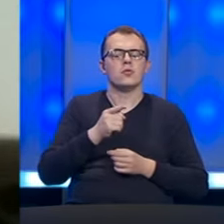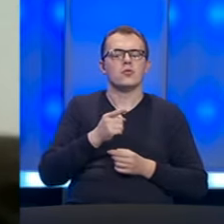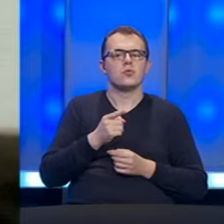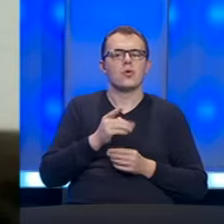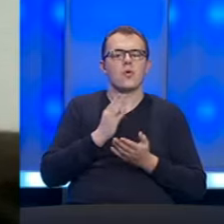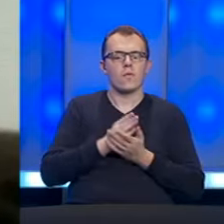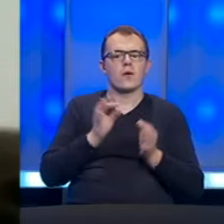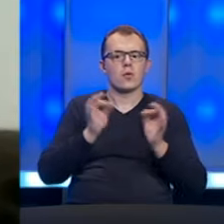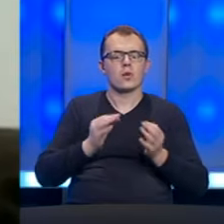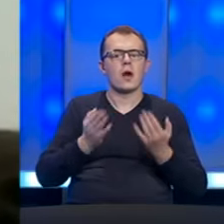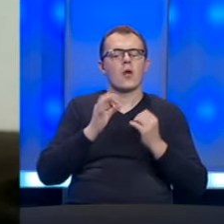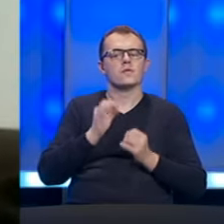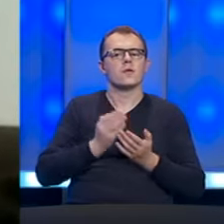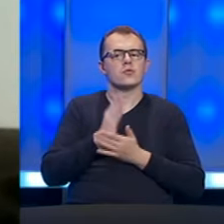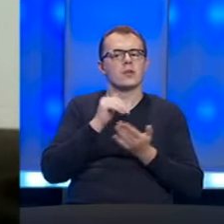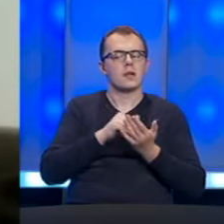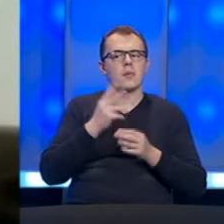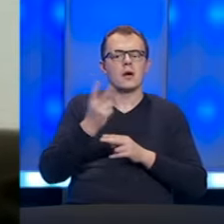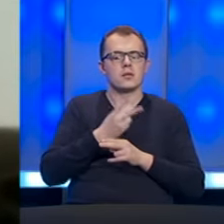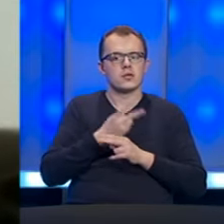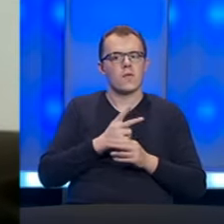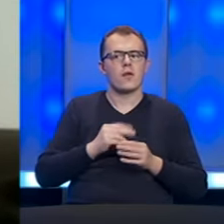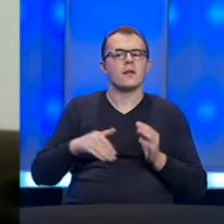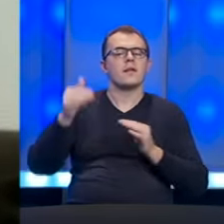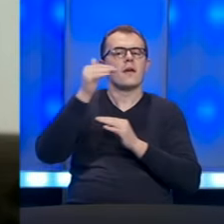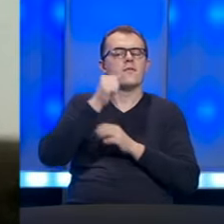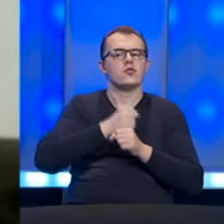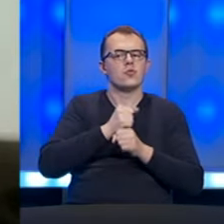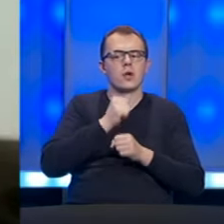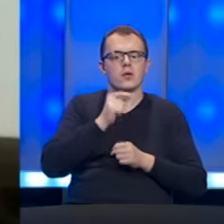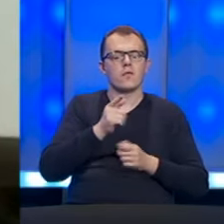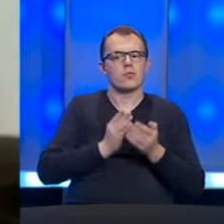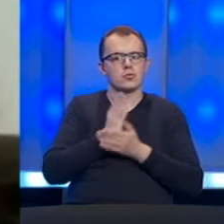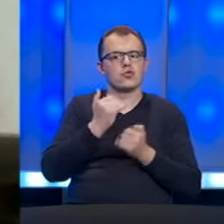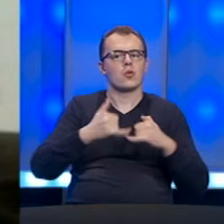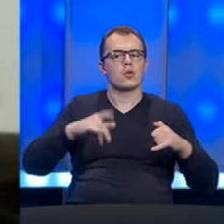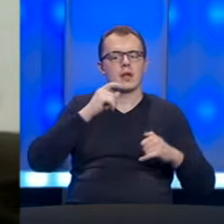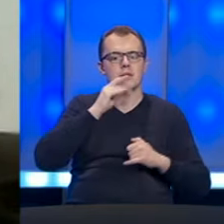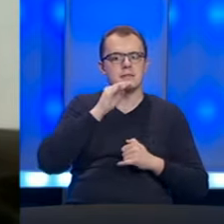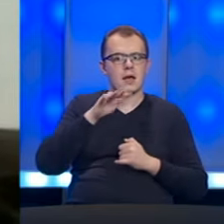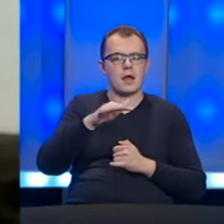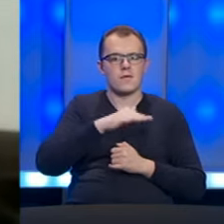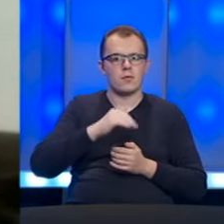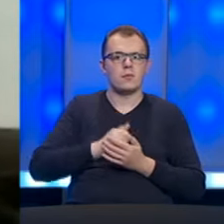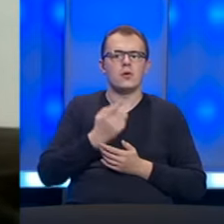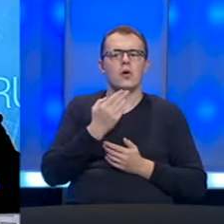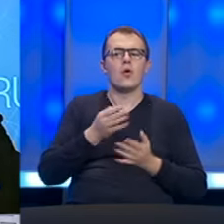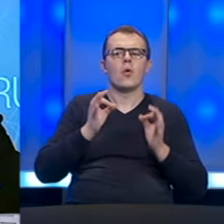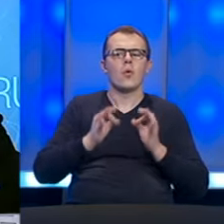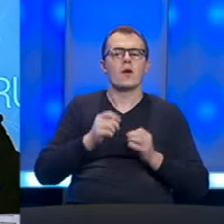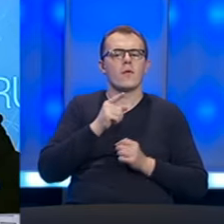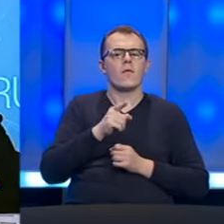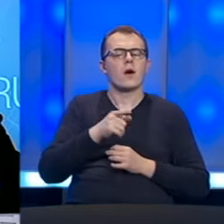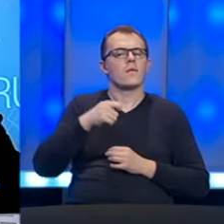redu, ali u svakom slučaju treba država daleko više da uradi i u ovom slučaju grad Sarajevo. Koliko upravo